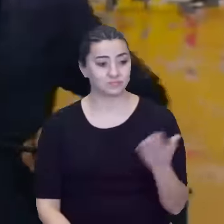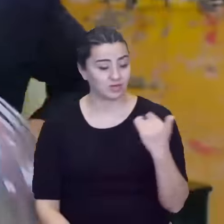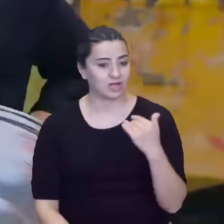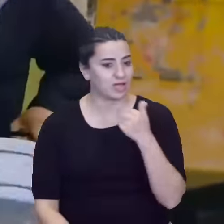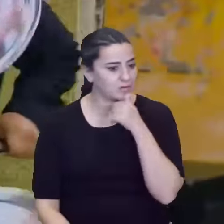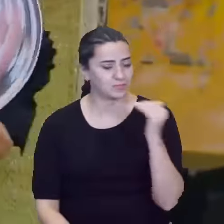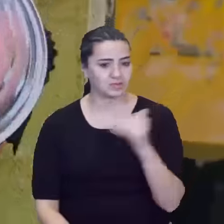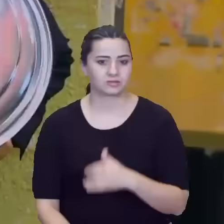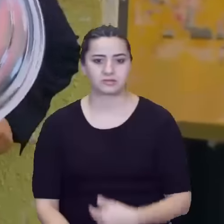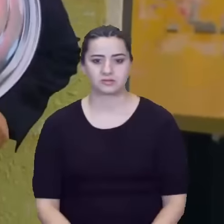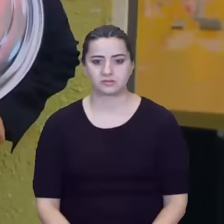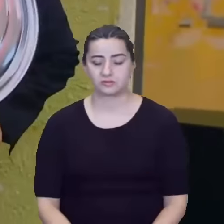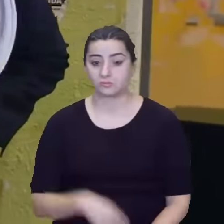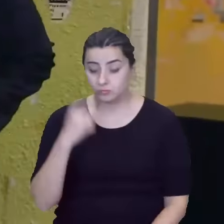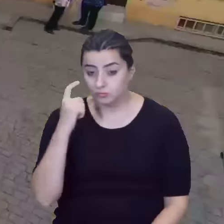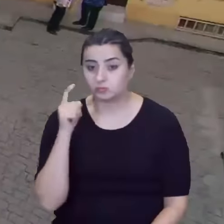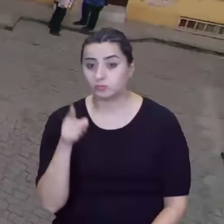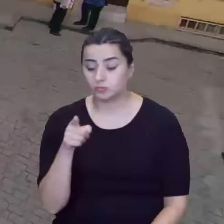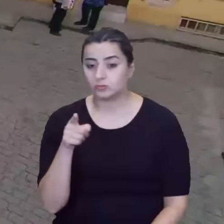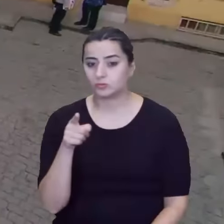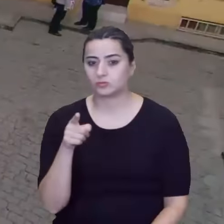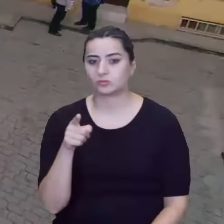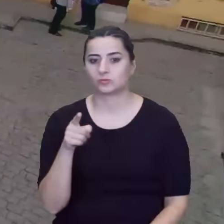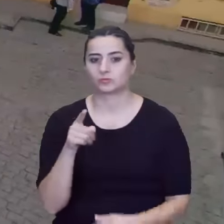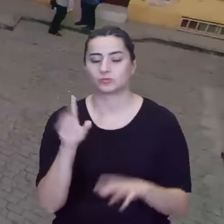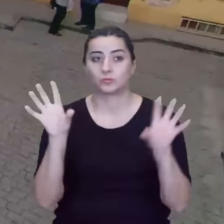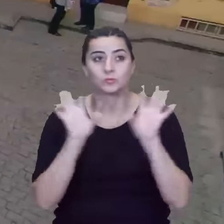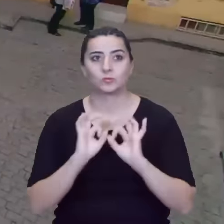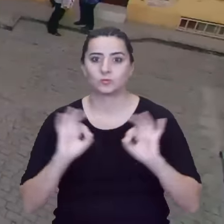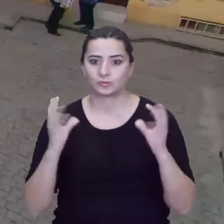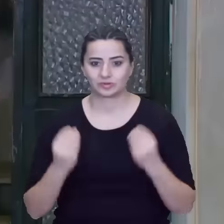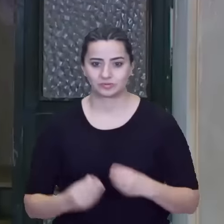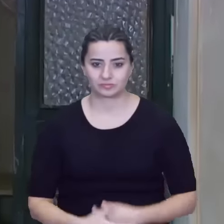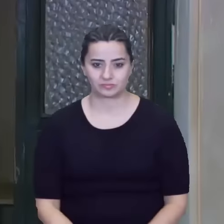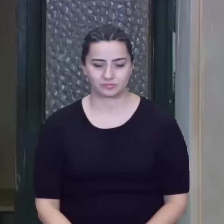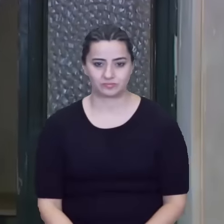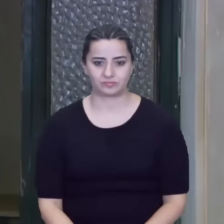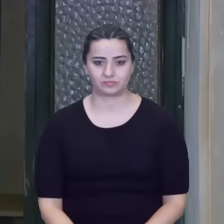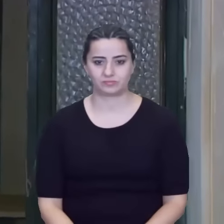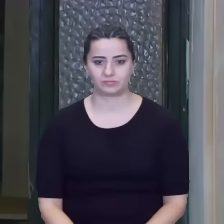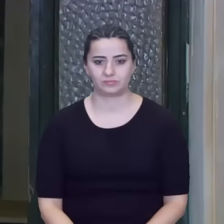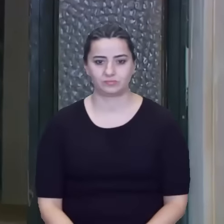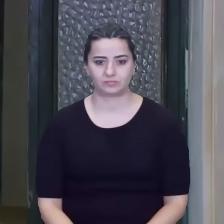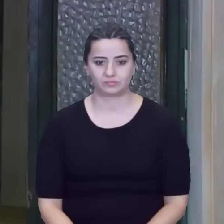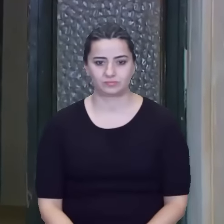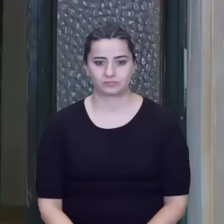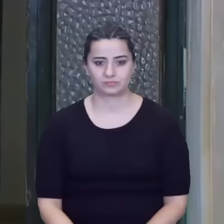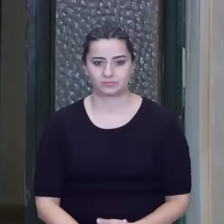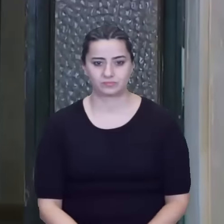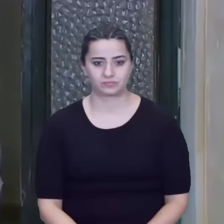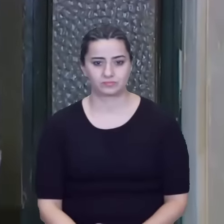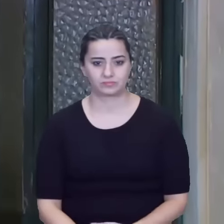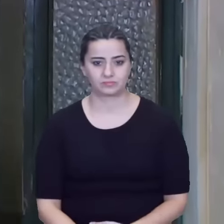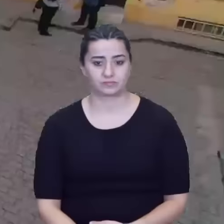abi. Düşünebiliyor musun? Şunun çekici etsin geldi. Aman. Anteni apartmana yatay soktu.